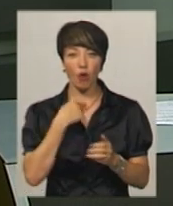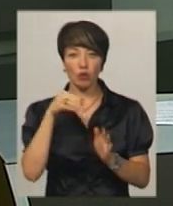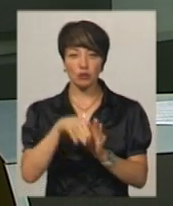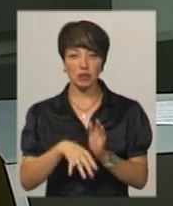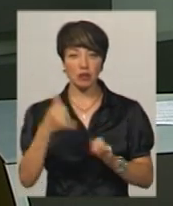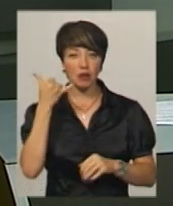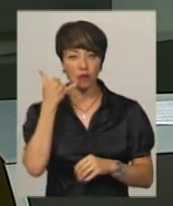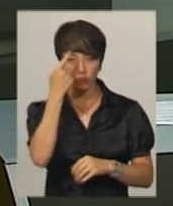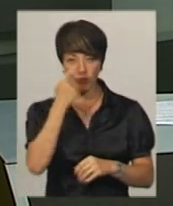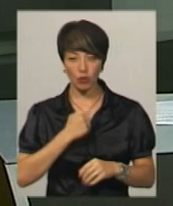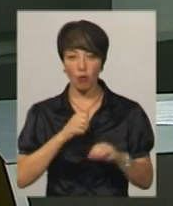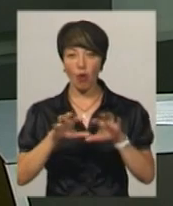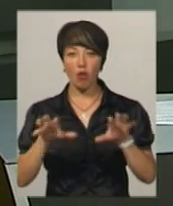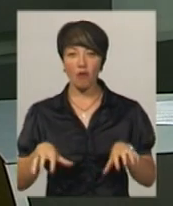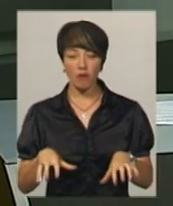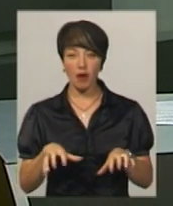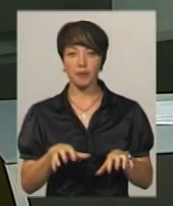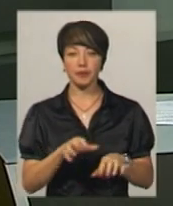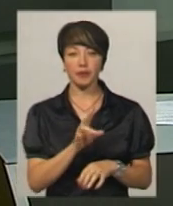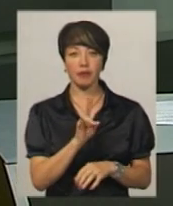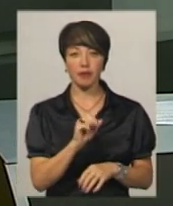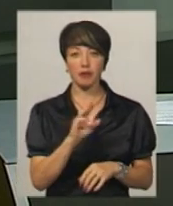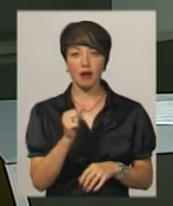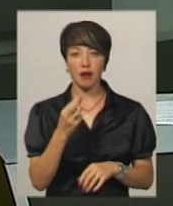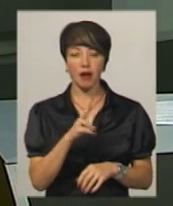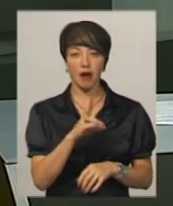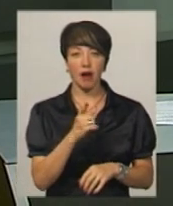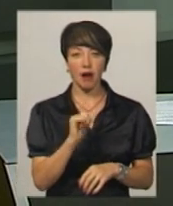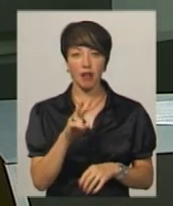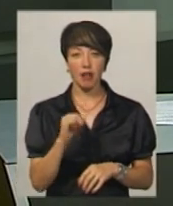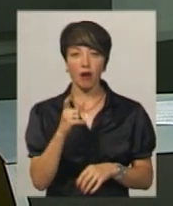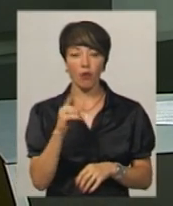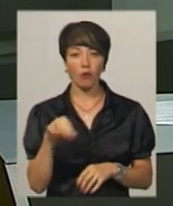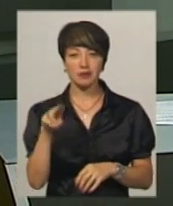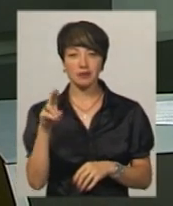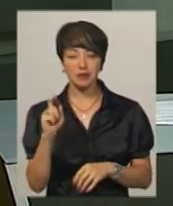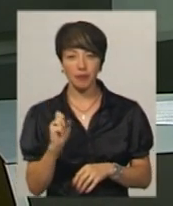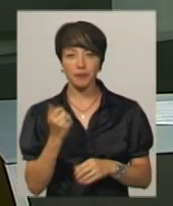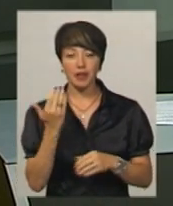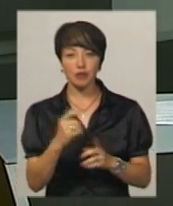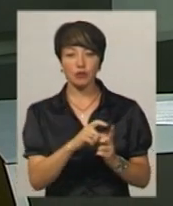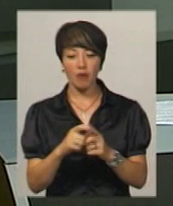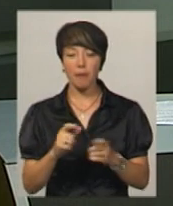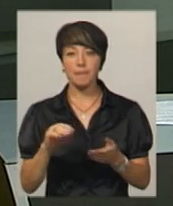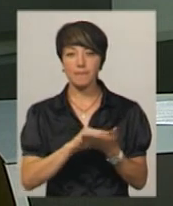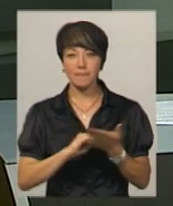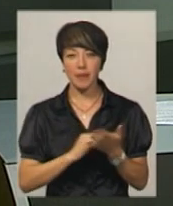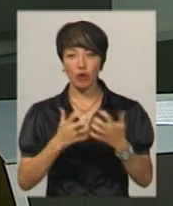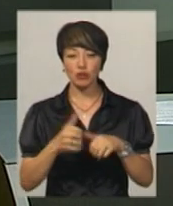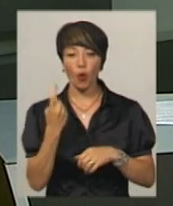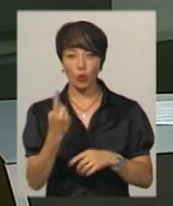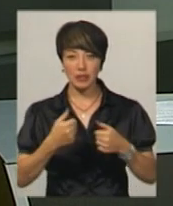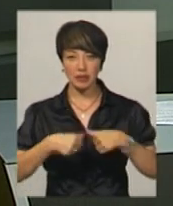телефоном повідомила голова ОВК Наталія Галагодза. За її словами, перераховують голоси ще на одній дільниці. Офіційна